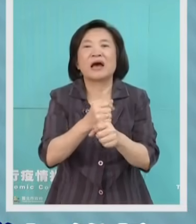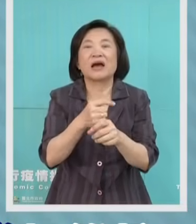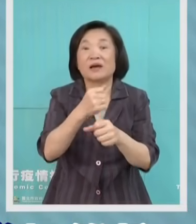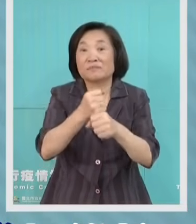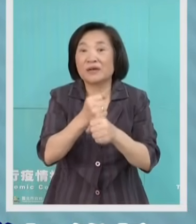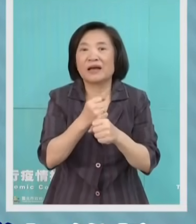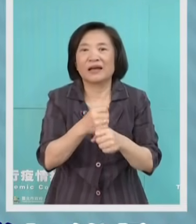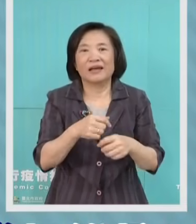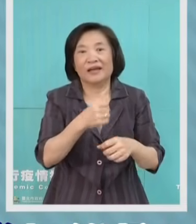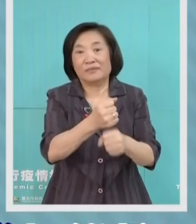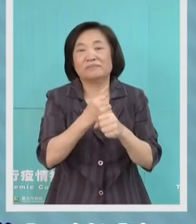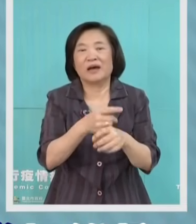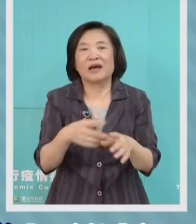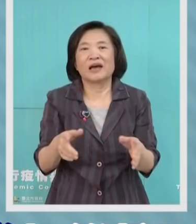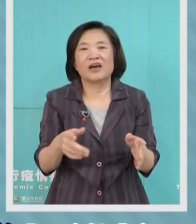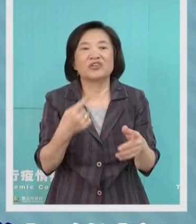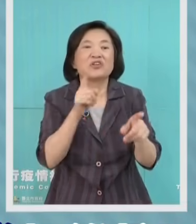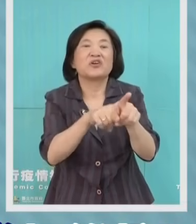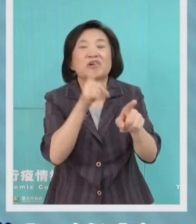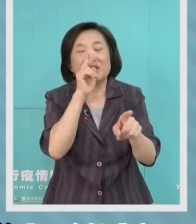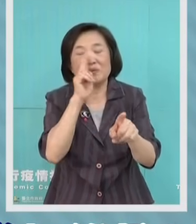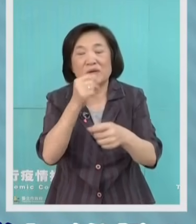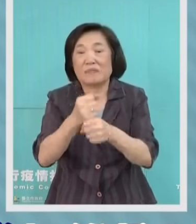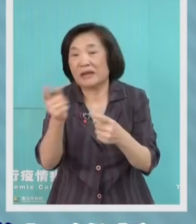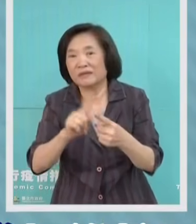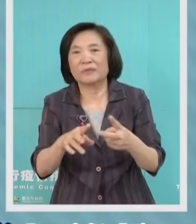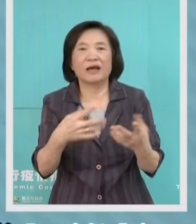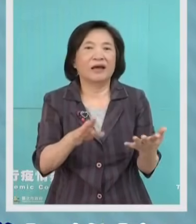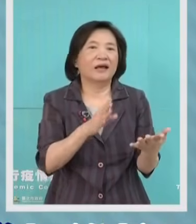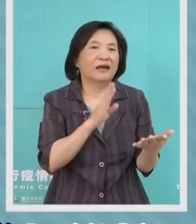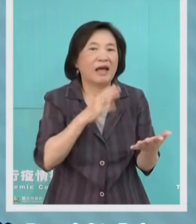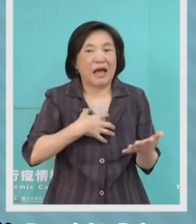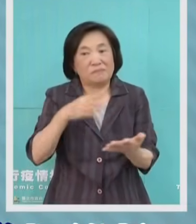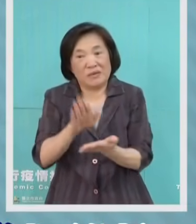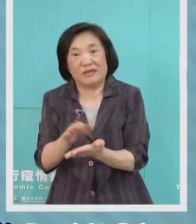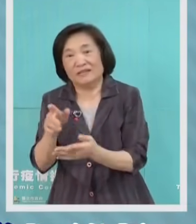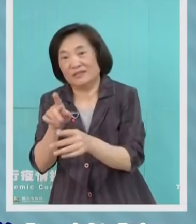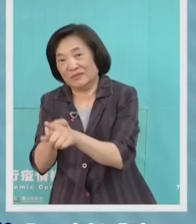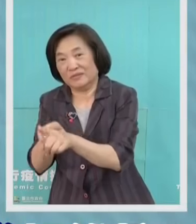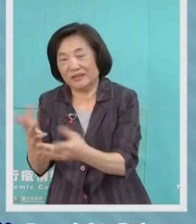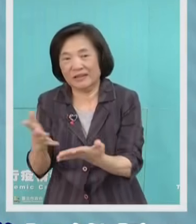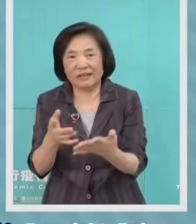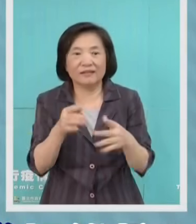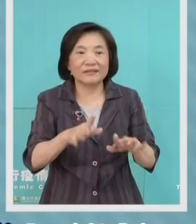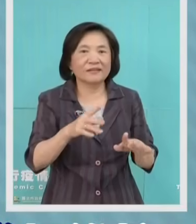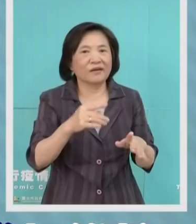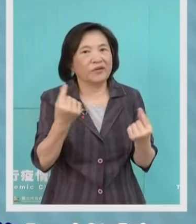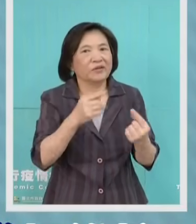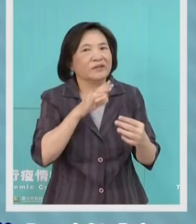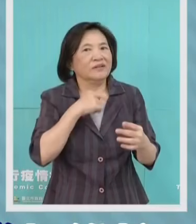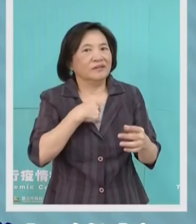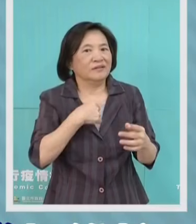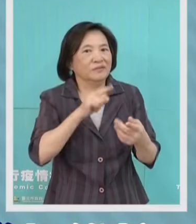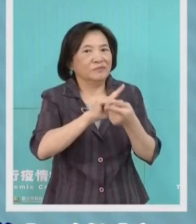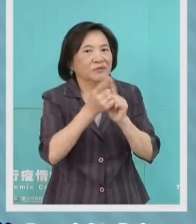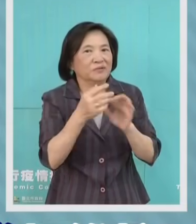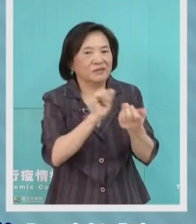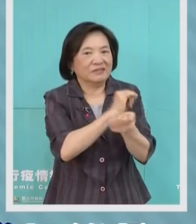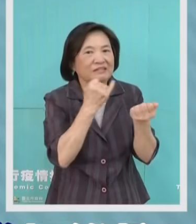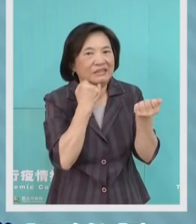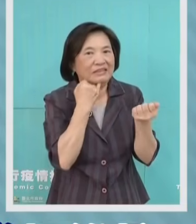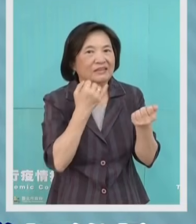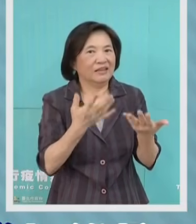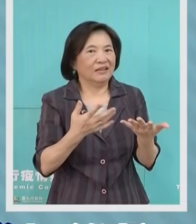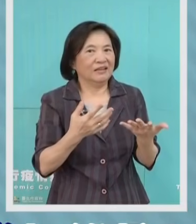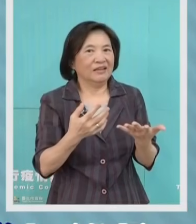快变柯维达了。就是遇到这个有我这个是这样的哦，我们在政坛上混久了，也看得懂说一